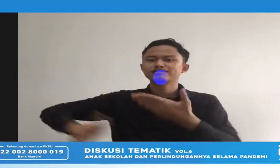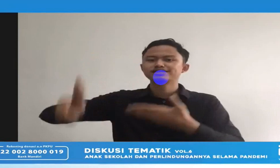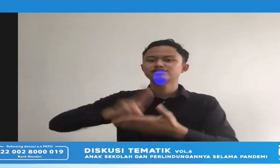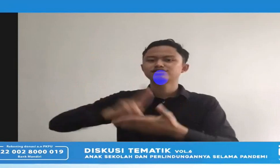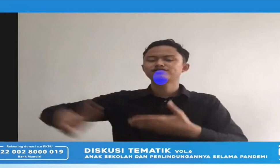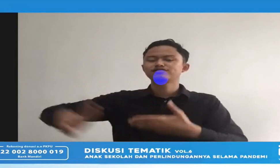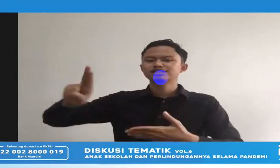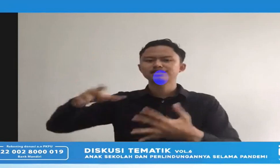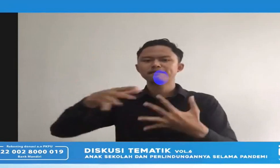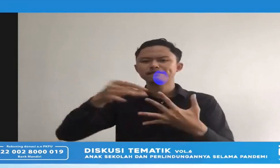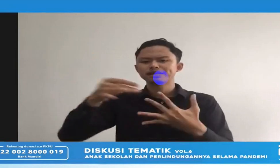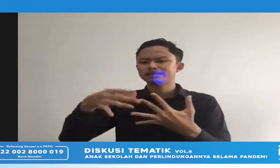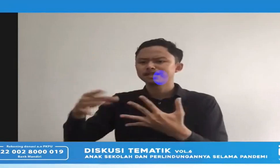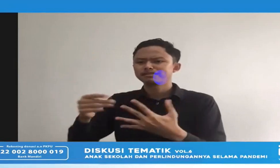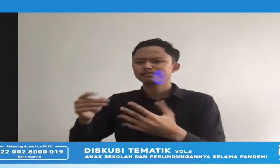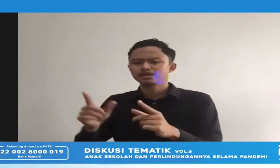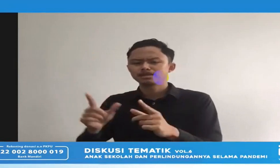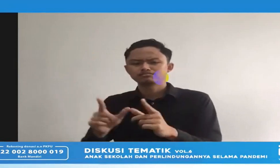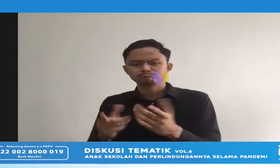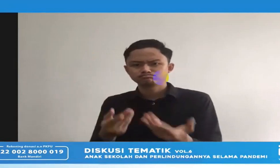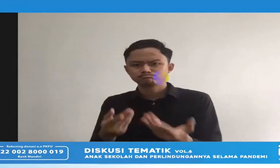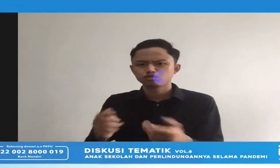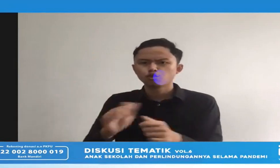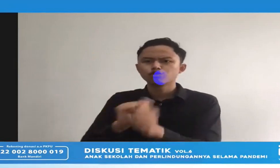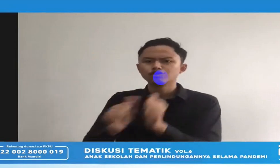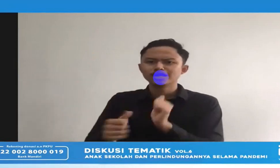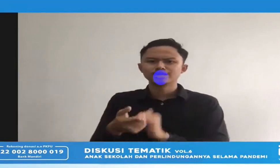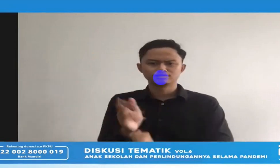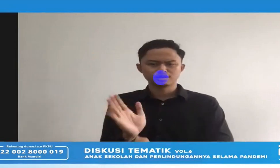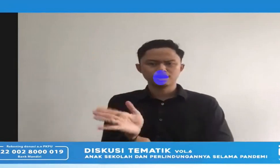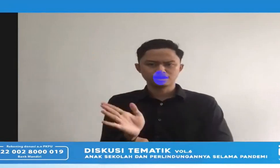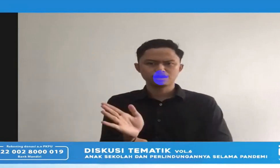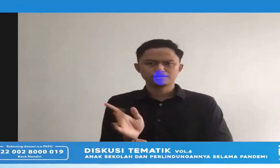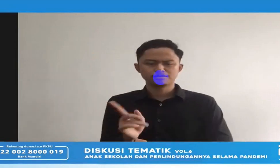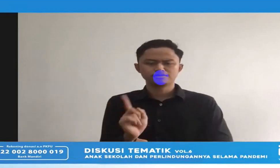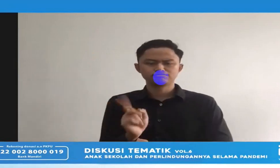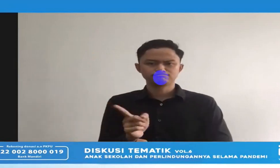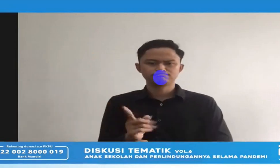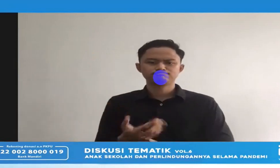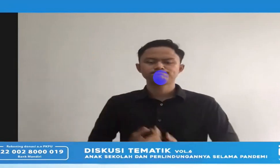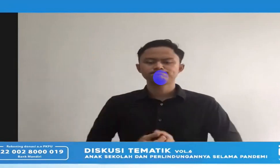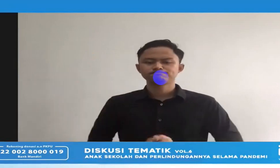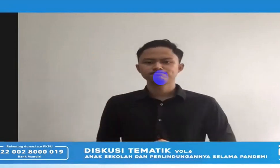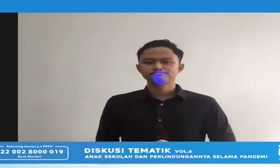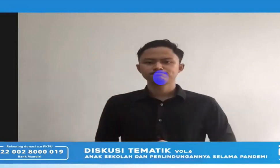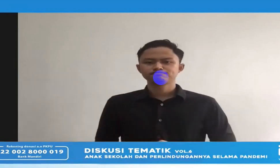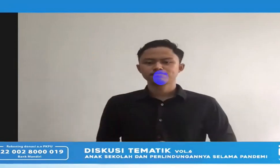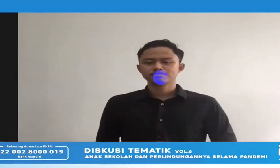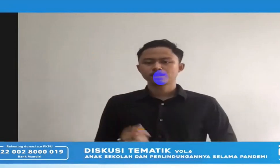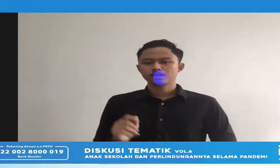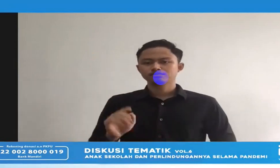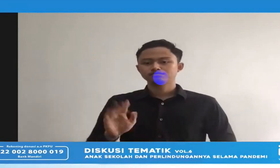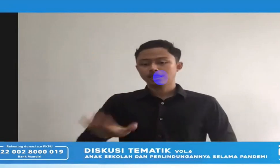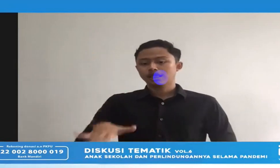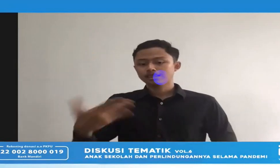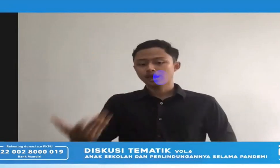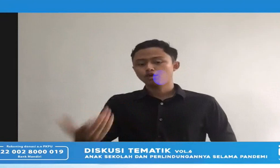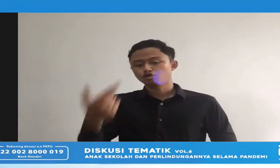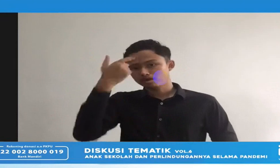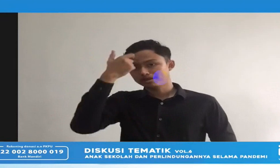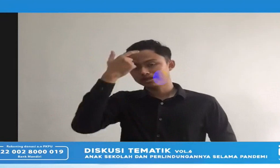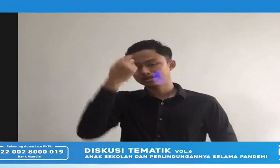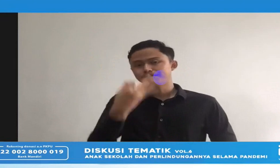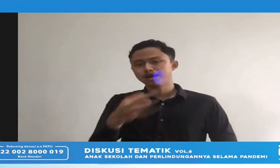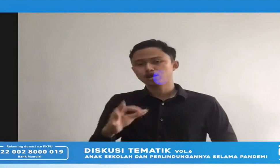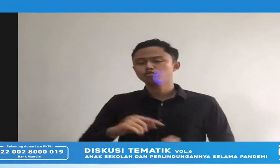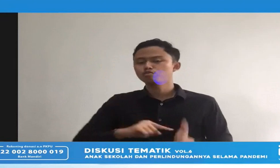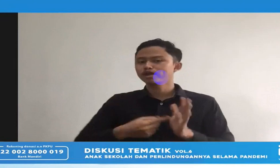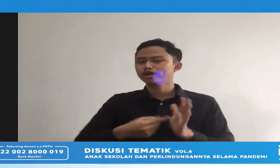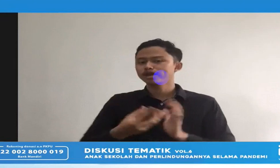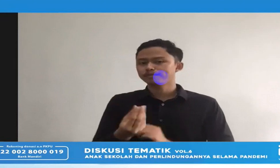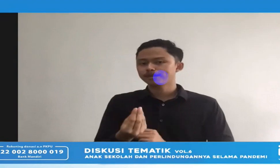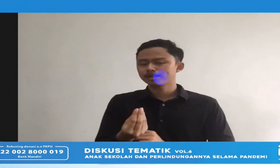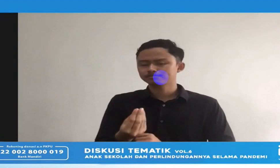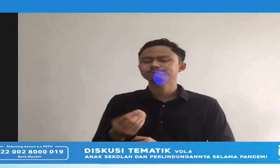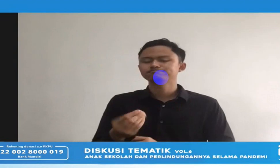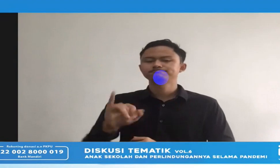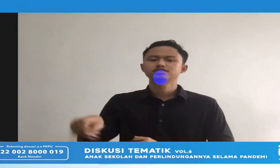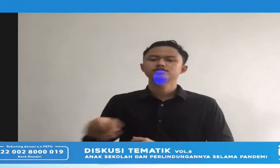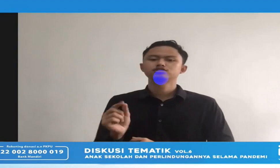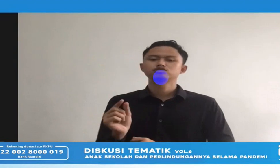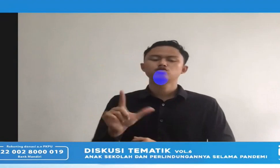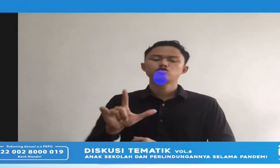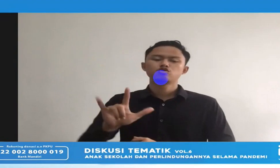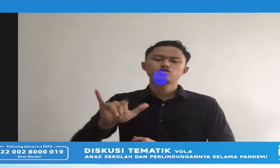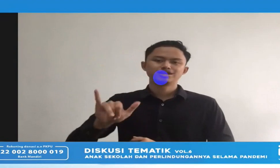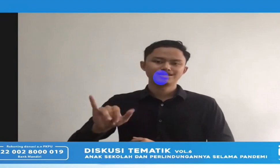dan berbagai pertimbangan lainnya. Jadi tahun pelajaran baru itu masih tetap pada bulan Juli tahun 2020. Nah,